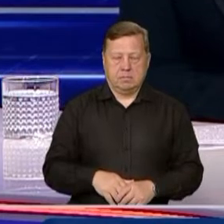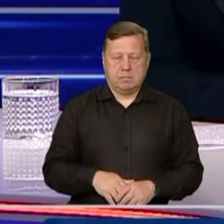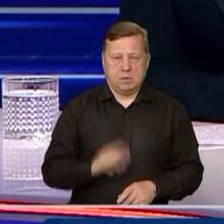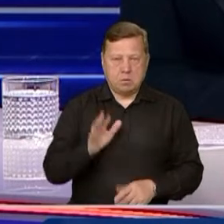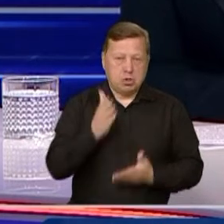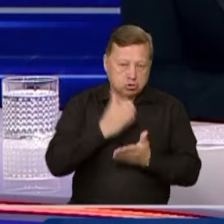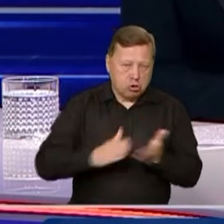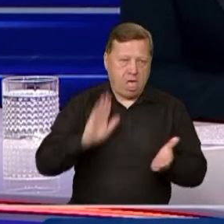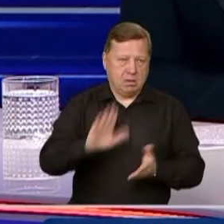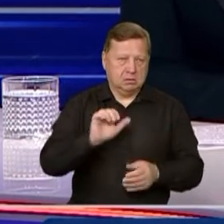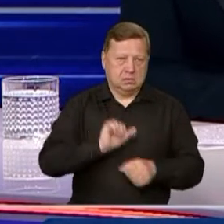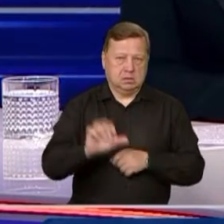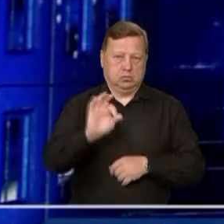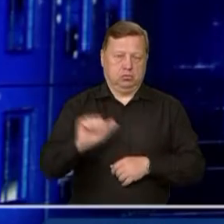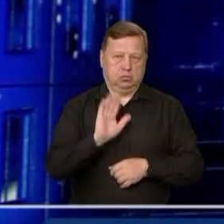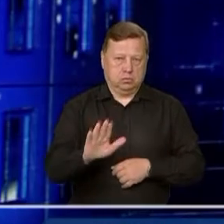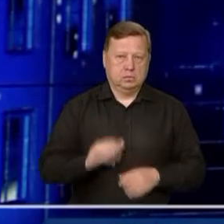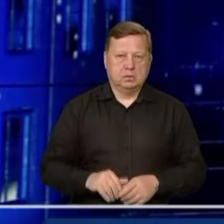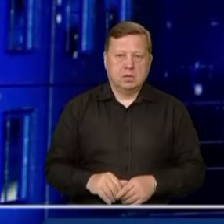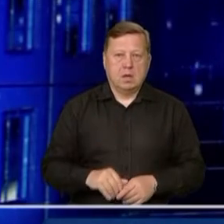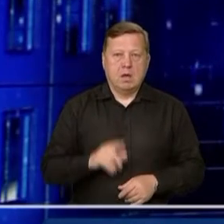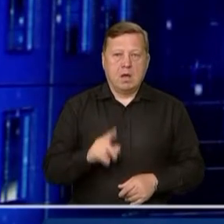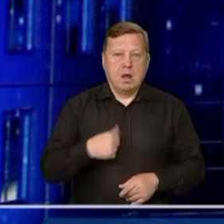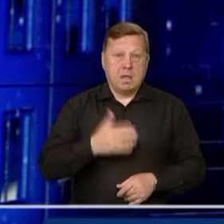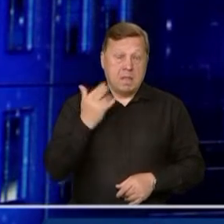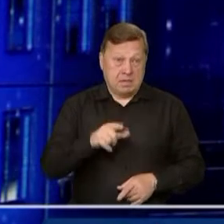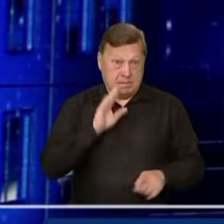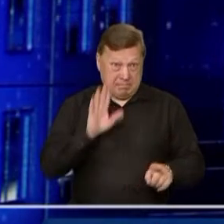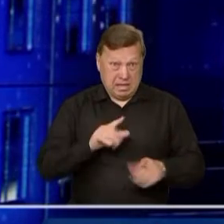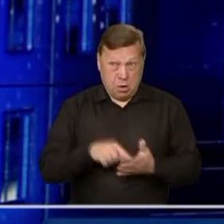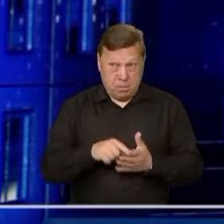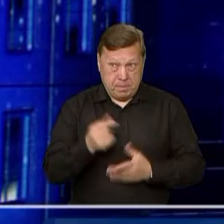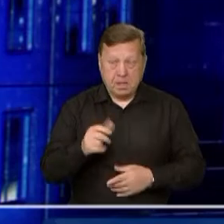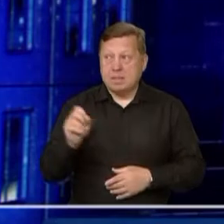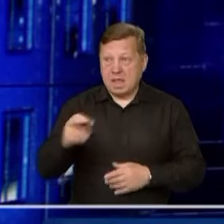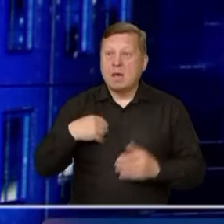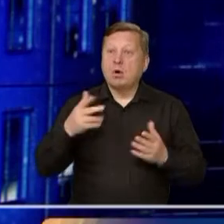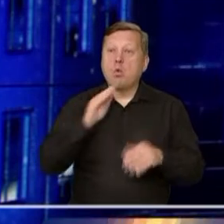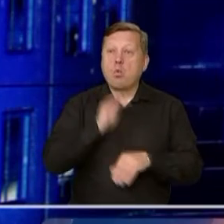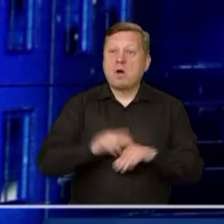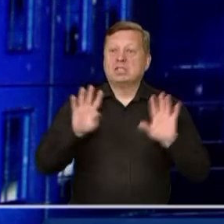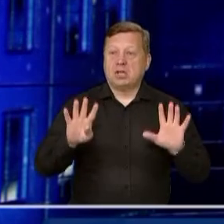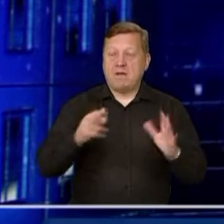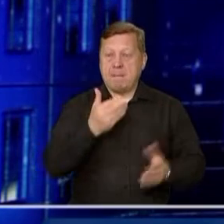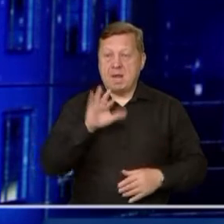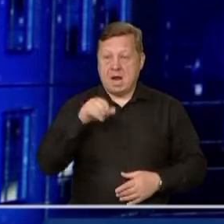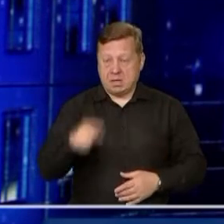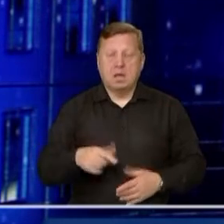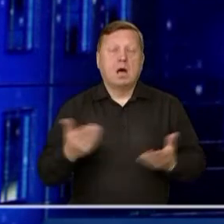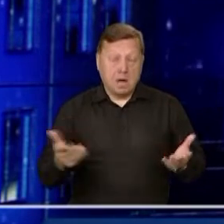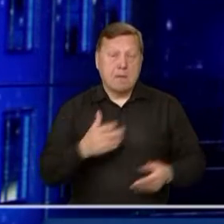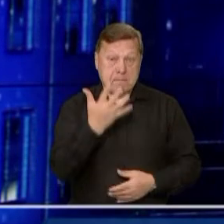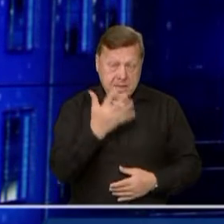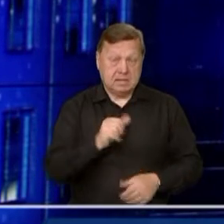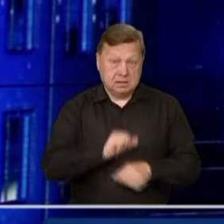że przynajmniej część tego jest uwolniona. Ja nie wiem, czy to tutaj mówimy o tych samych funduszach. Tak, o 5 z 9. Natomiast cieszę się,